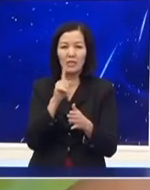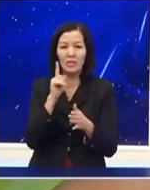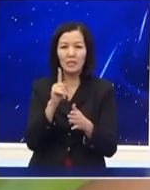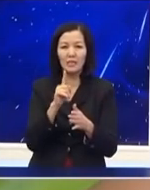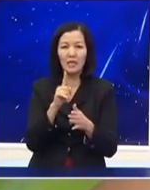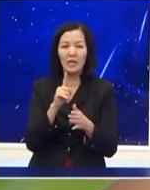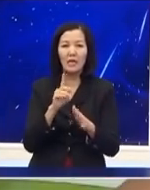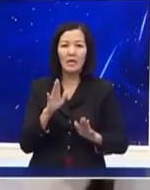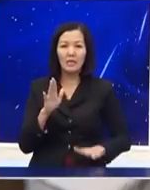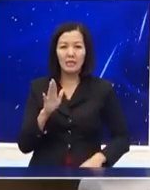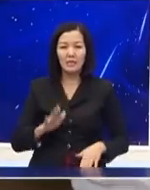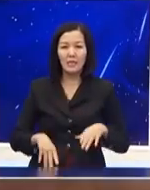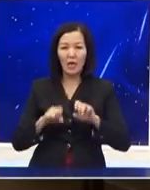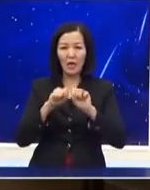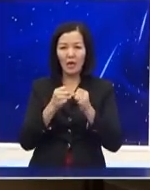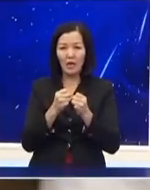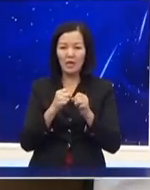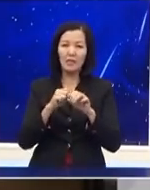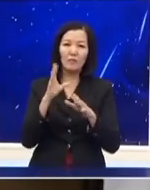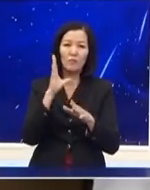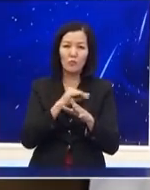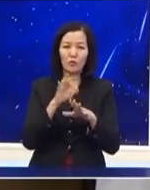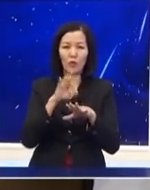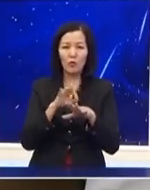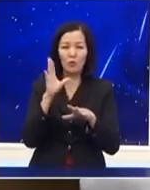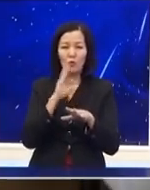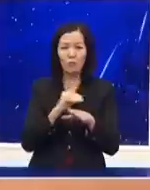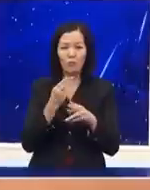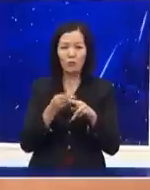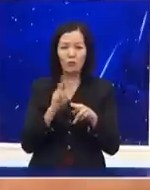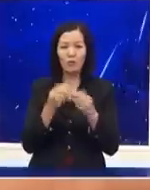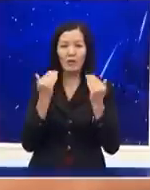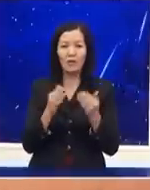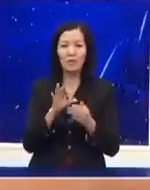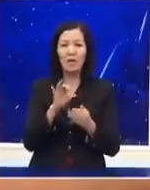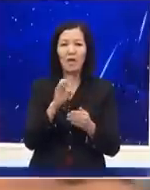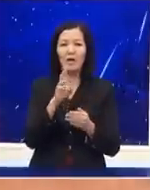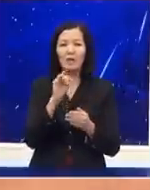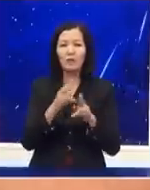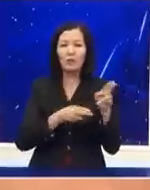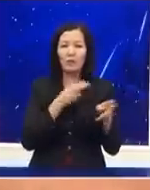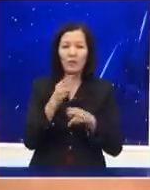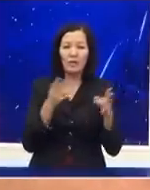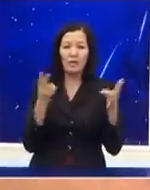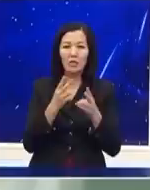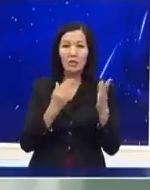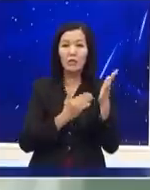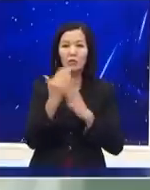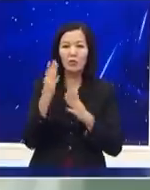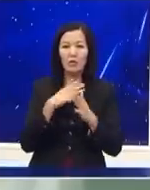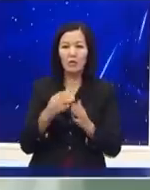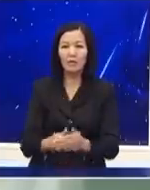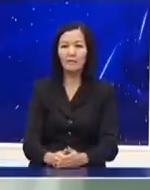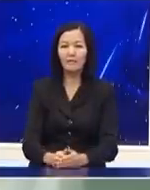тізе буынның спорттық жарақаттары жиі кездесетін айтады. Сондықтан қазір артроскопиялық оталарға қажеттілік жоғарылаған.